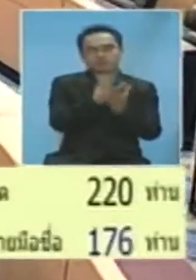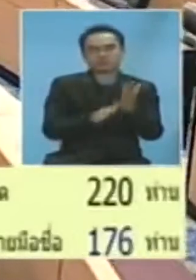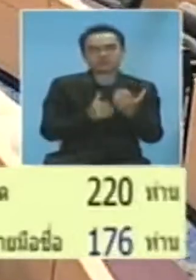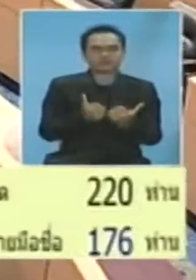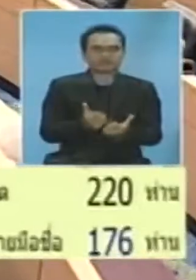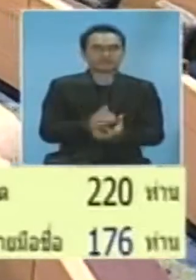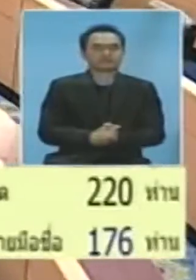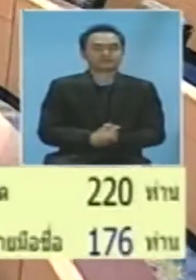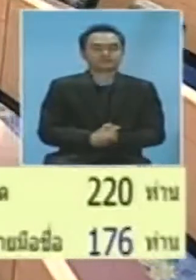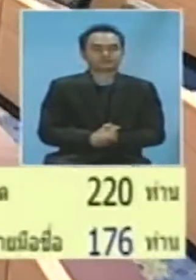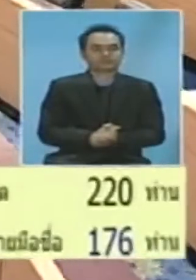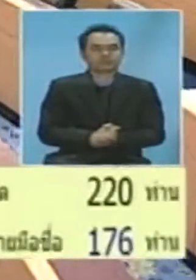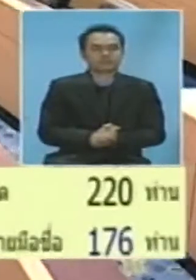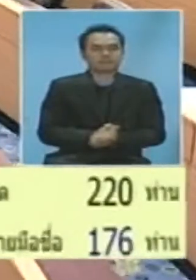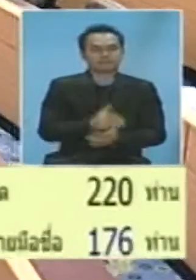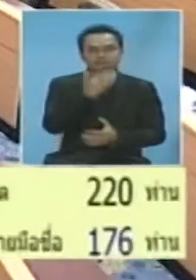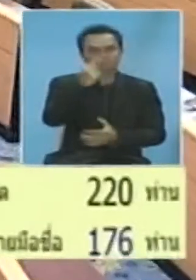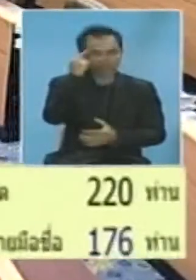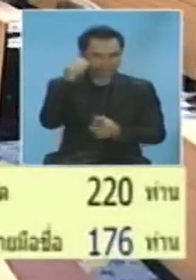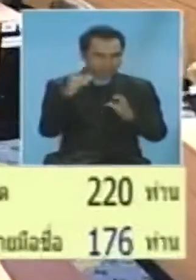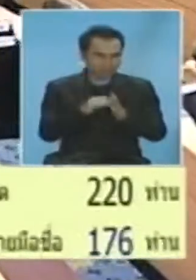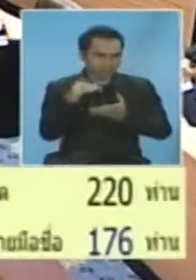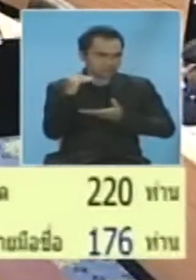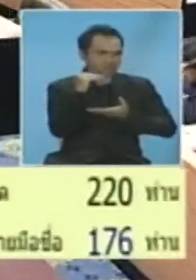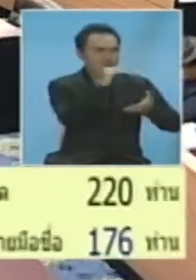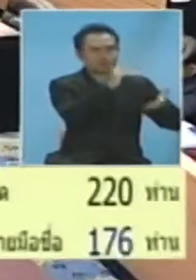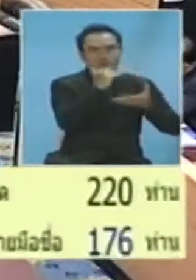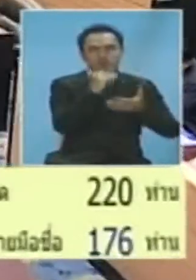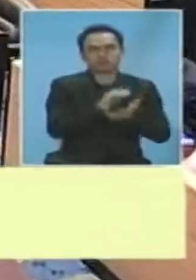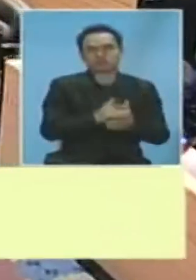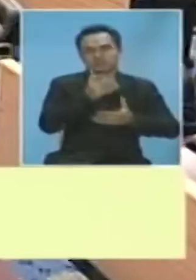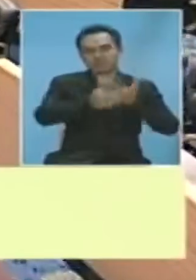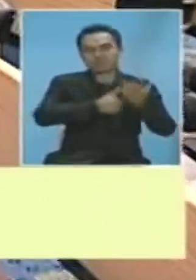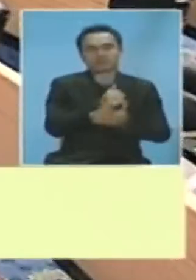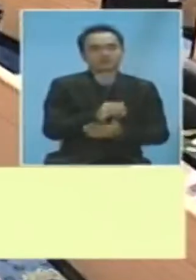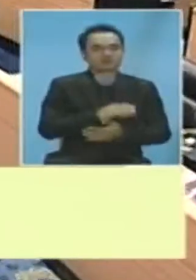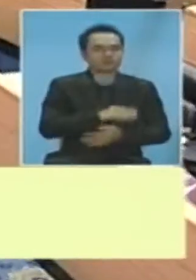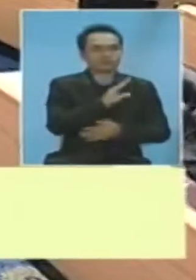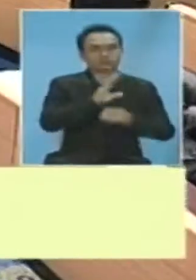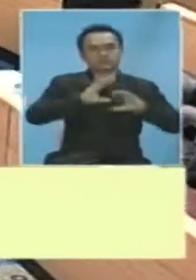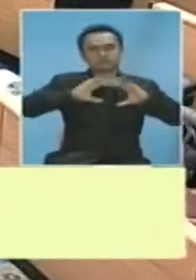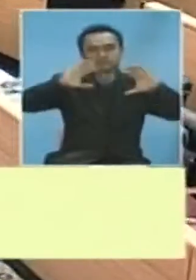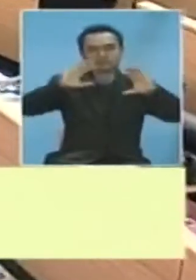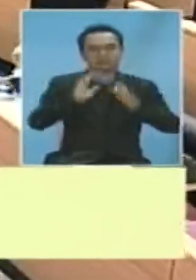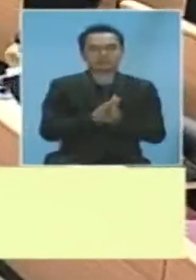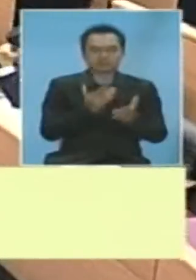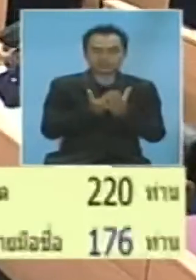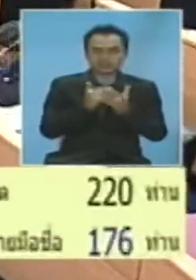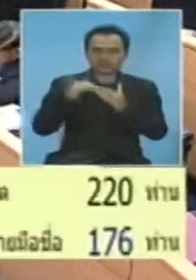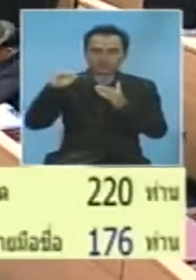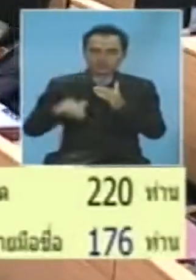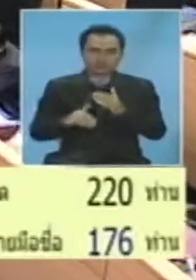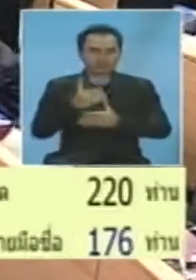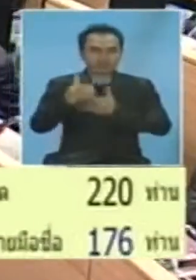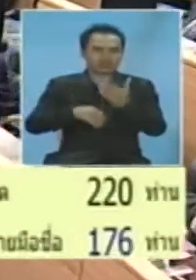บว่าได้มีการระบายข้าวของรัฐในราคาถูกให้กับพวกพ้องเพื่อนำไปขายต่อในราค